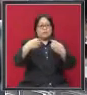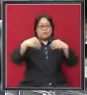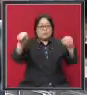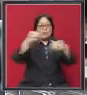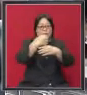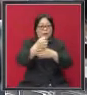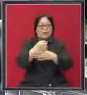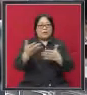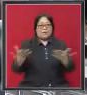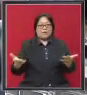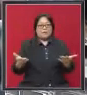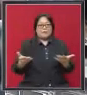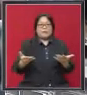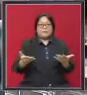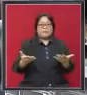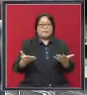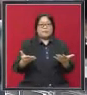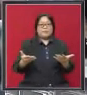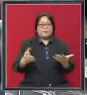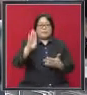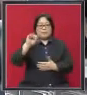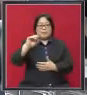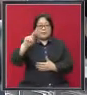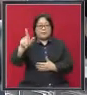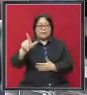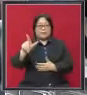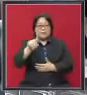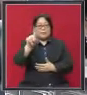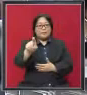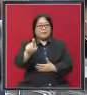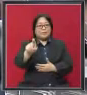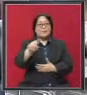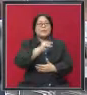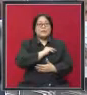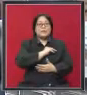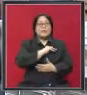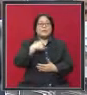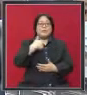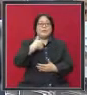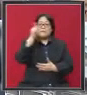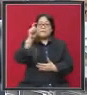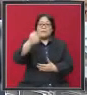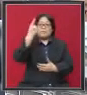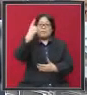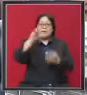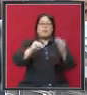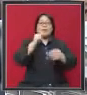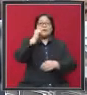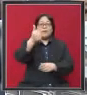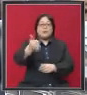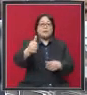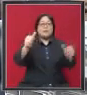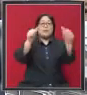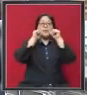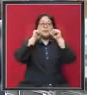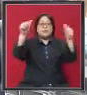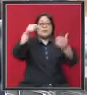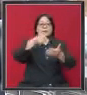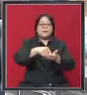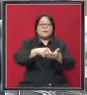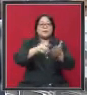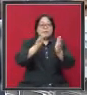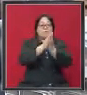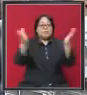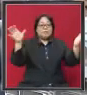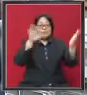jual saham-saham di Bursa Malaysia? Menteri, kita kena faham. Kalau esok announcement ini hit